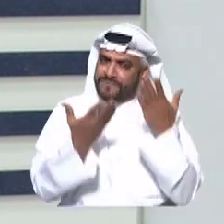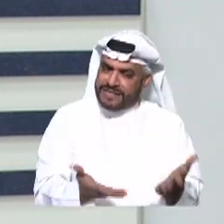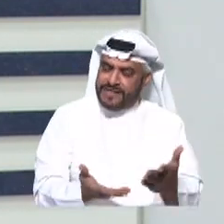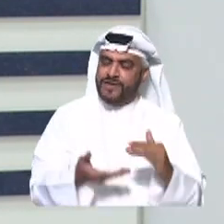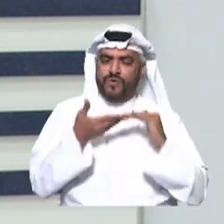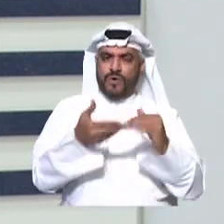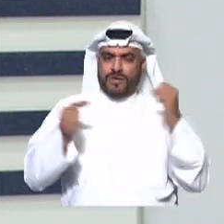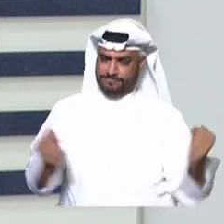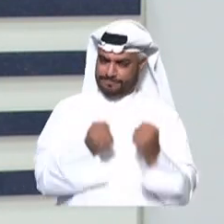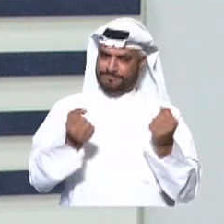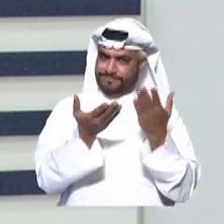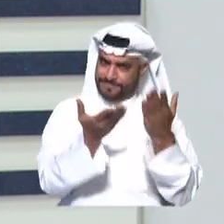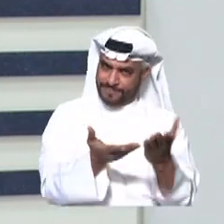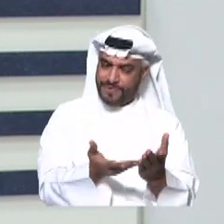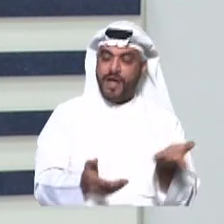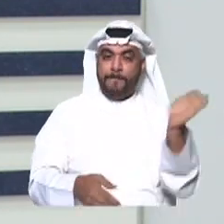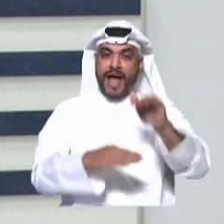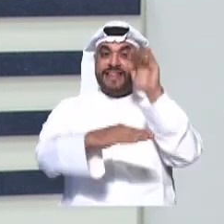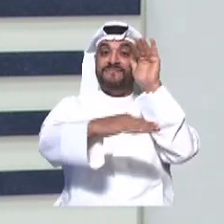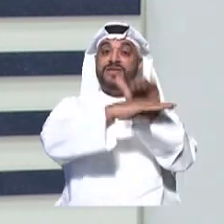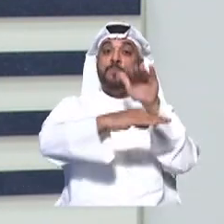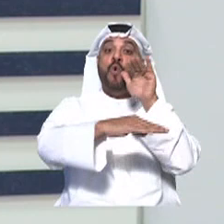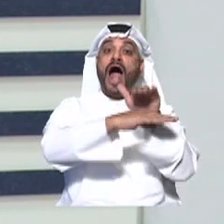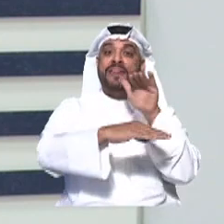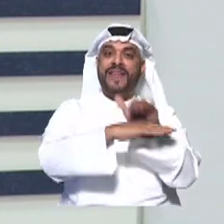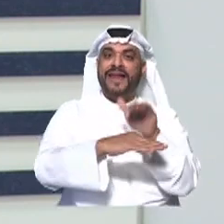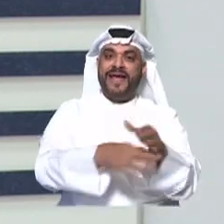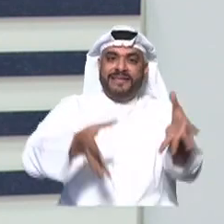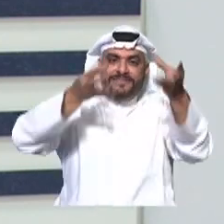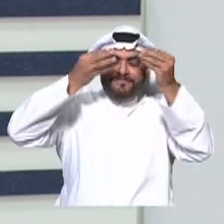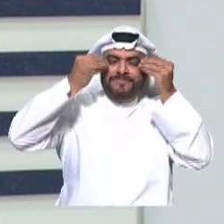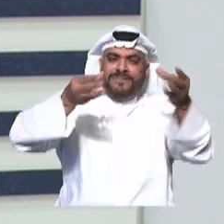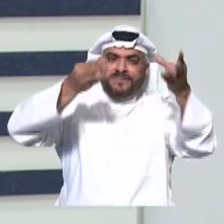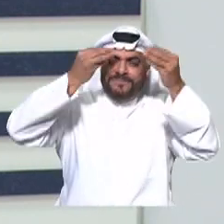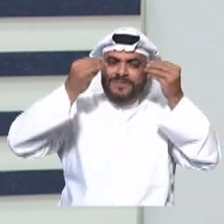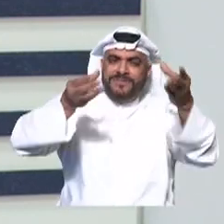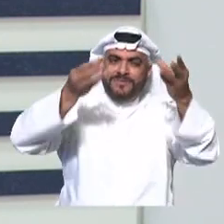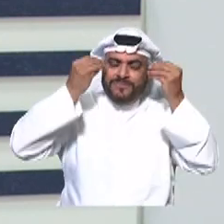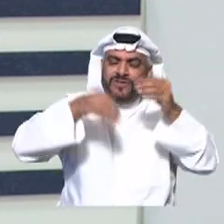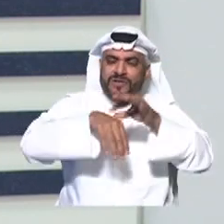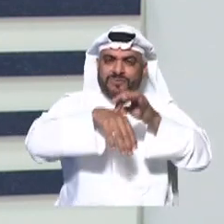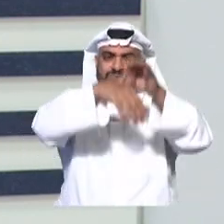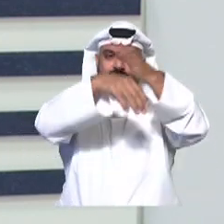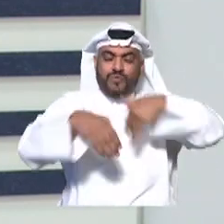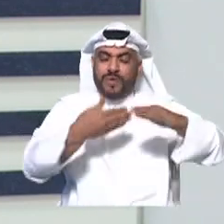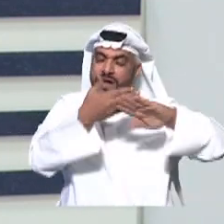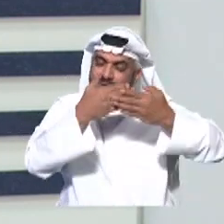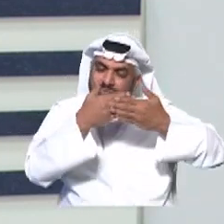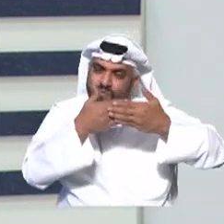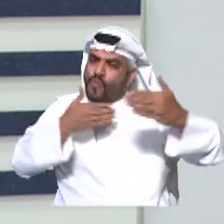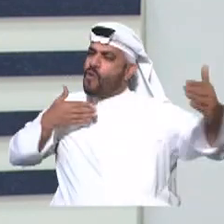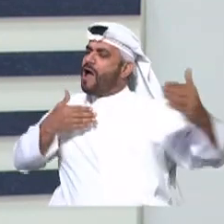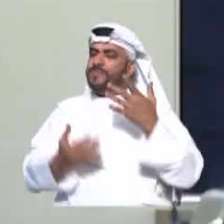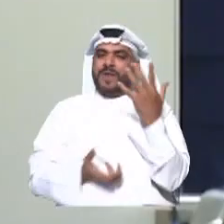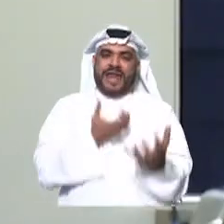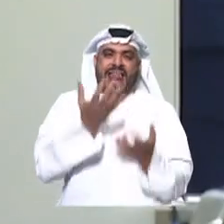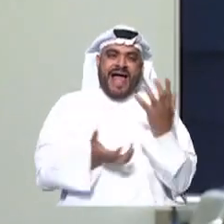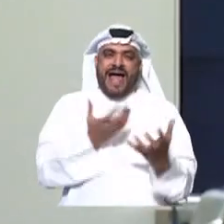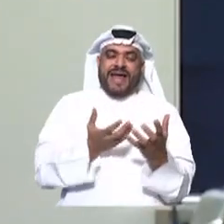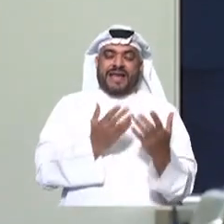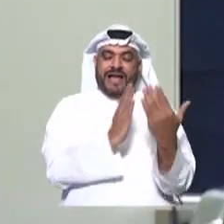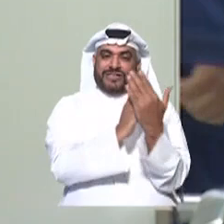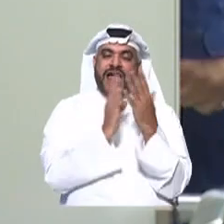لهم. وأيضا هناك محاضرات توعوية تقوم فيها قوة الأطفاء العام للجمهور لتجنب والوقاية من الحريق.